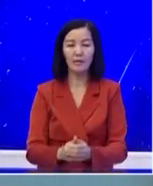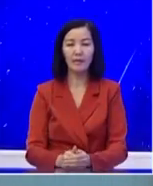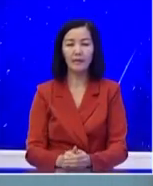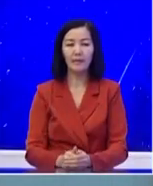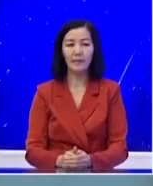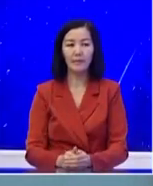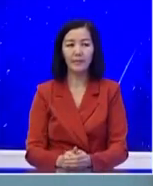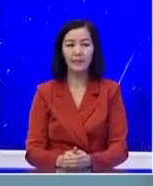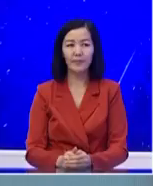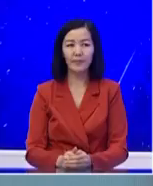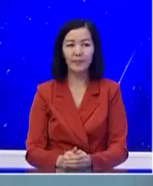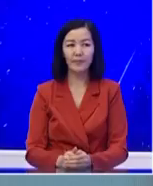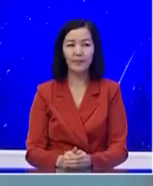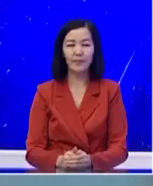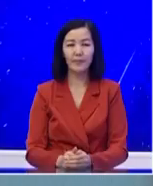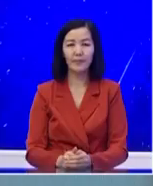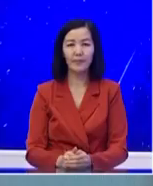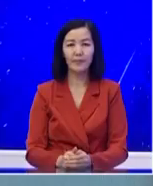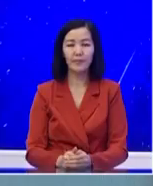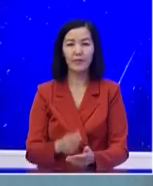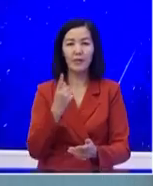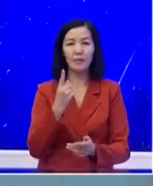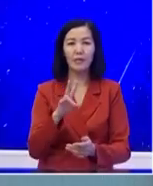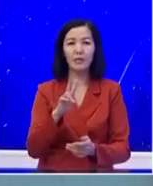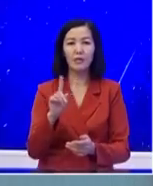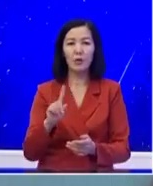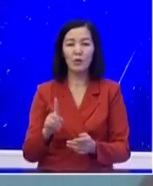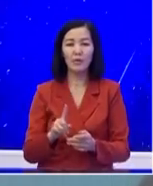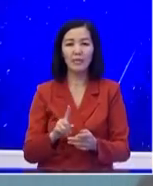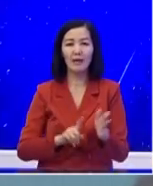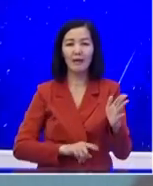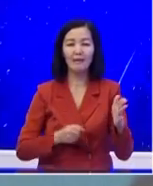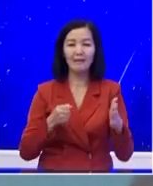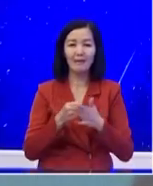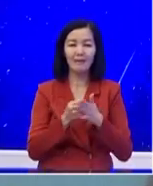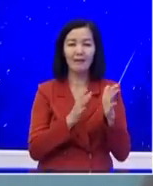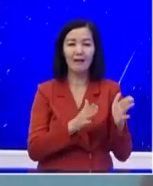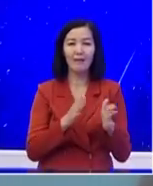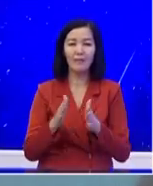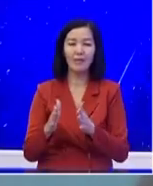Әкімдіктер, тұтынушылардың осы жылғы 1 наурызға дейін қалыптасқан коммуналдық қызметтер үшін